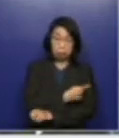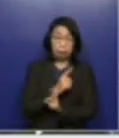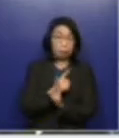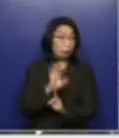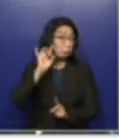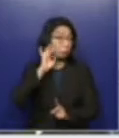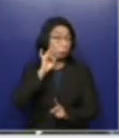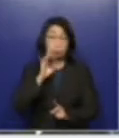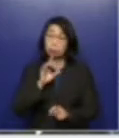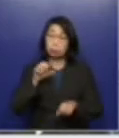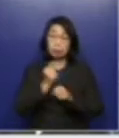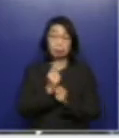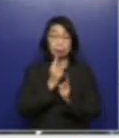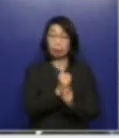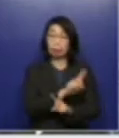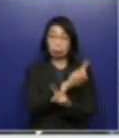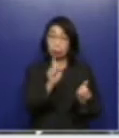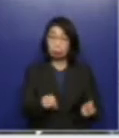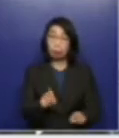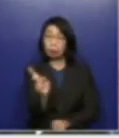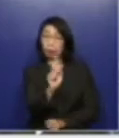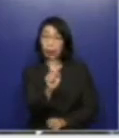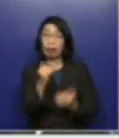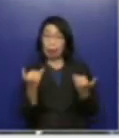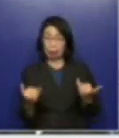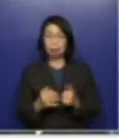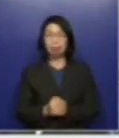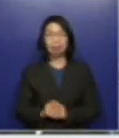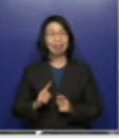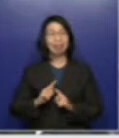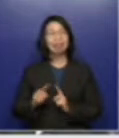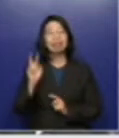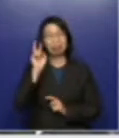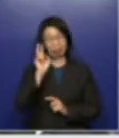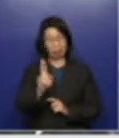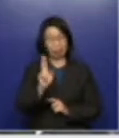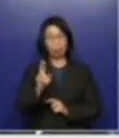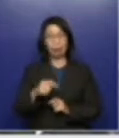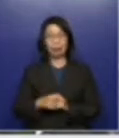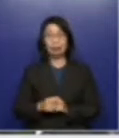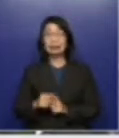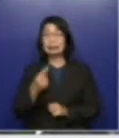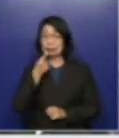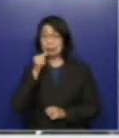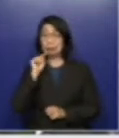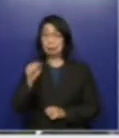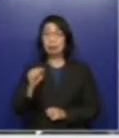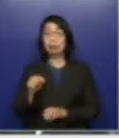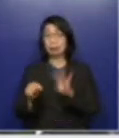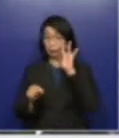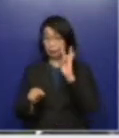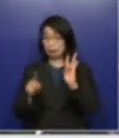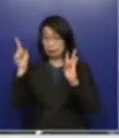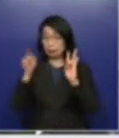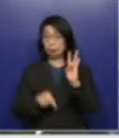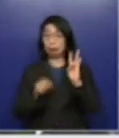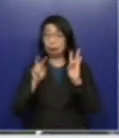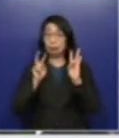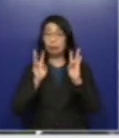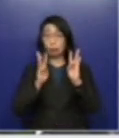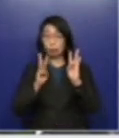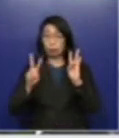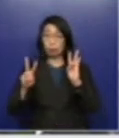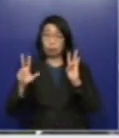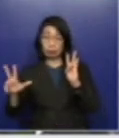ไทยใช่ไหมจริงๆเนี่ยคำสั่งที่7ทับ623เนี่ยเขียนไว้ชัดท่านประธาน